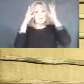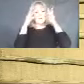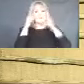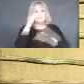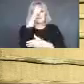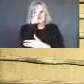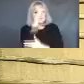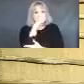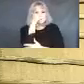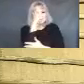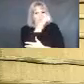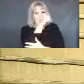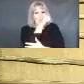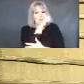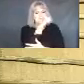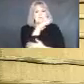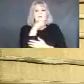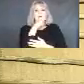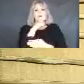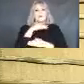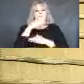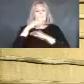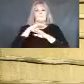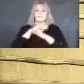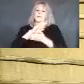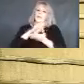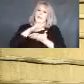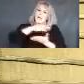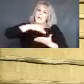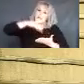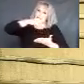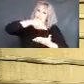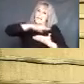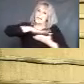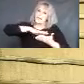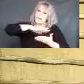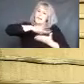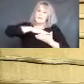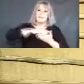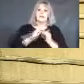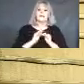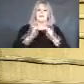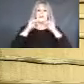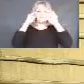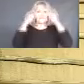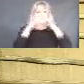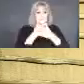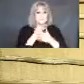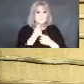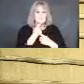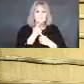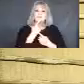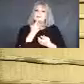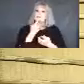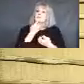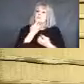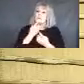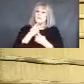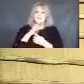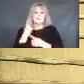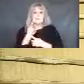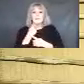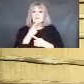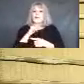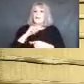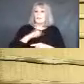hom gesê, jy is my seun, vandag het ek jou gegenereer. Nou dit voel vir my hier, gaan ek en jou uit die kar het